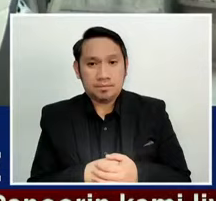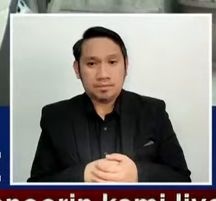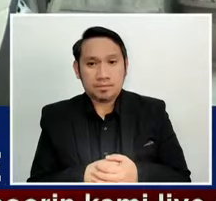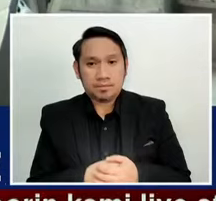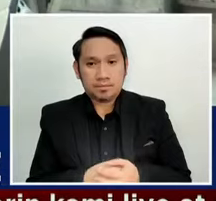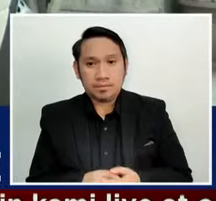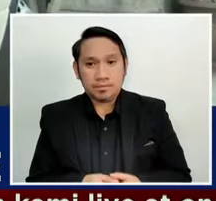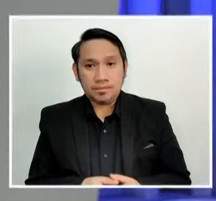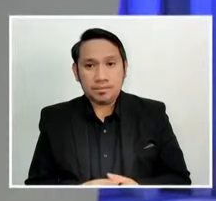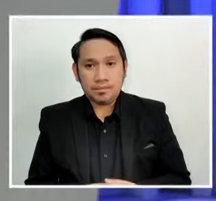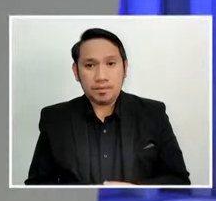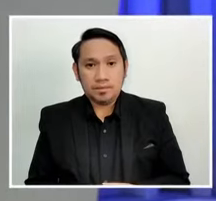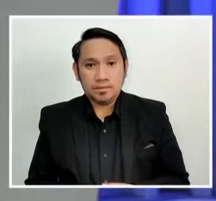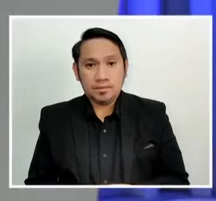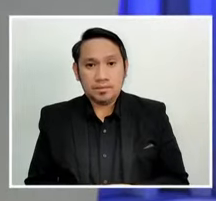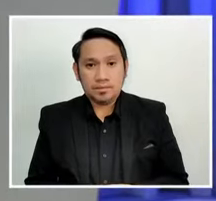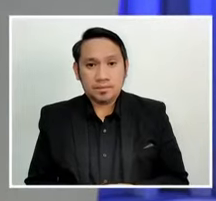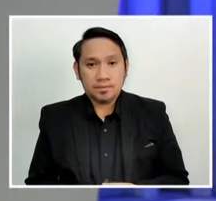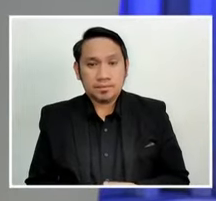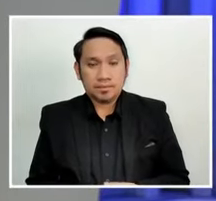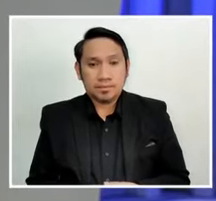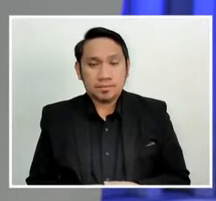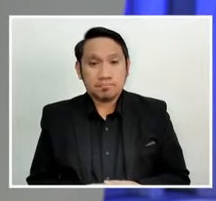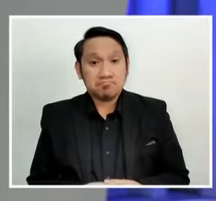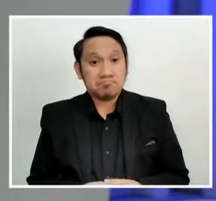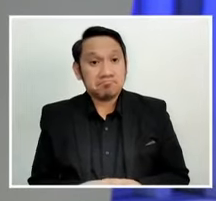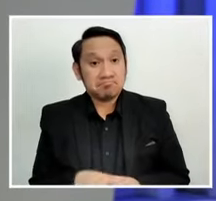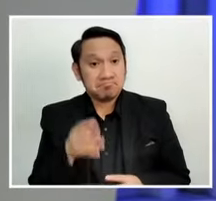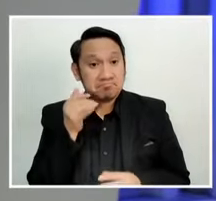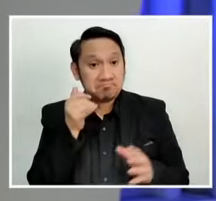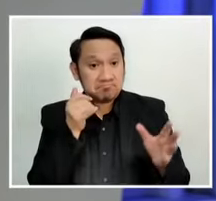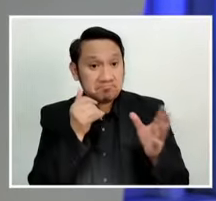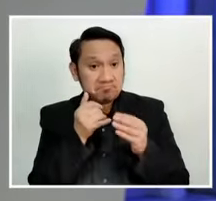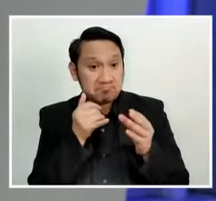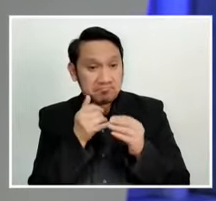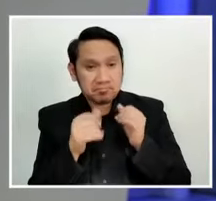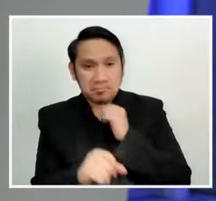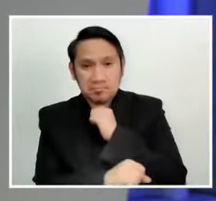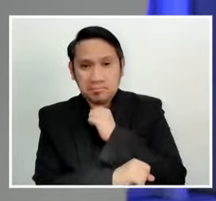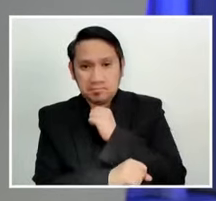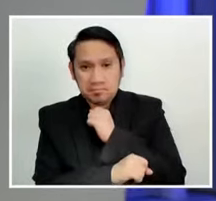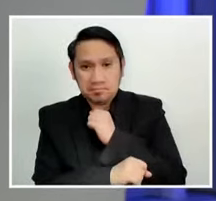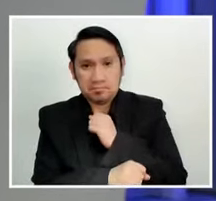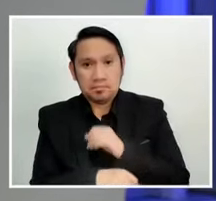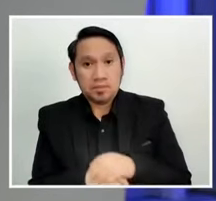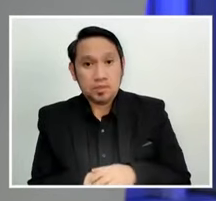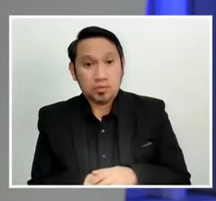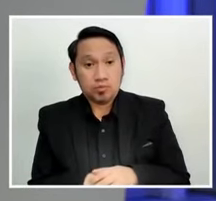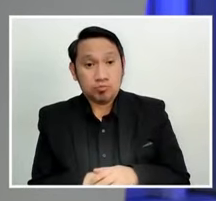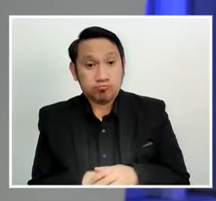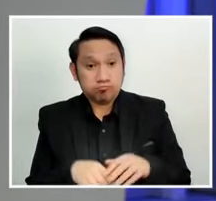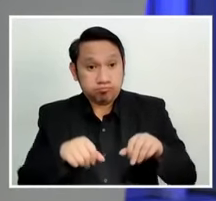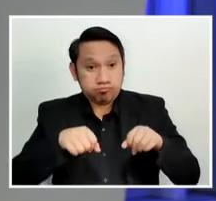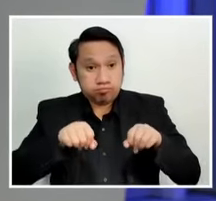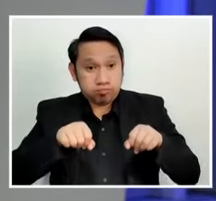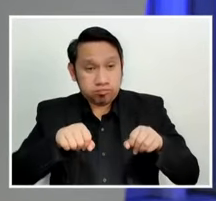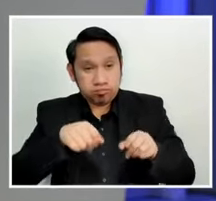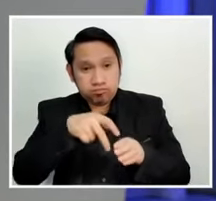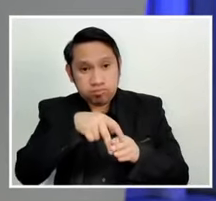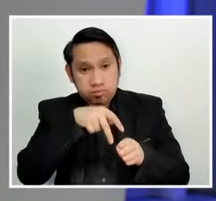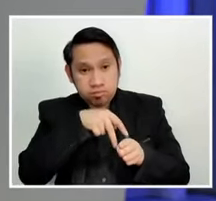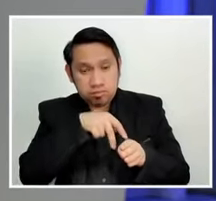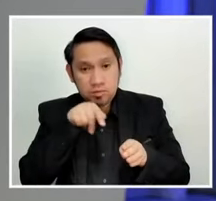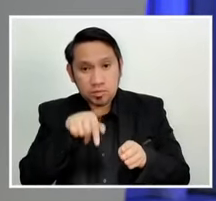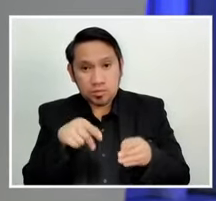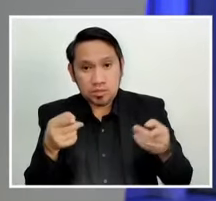News. Sa poll sa CCTV ang pang-hold up ng riding in tandem sa tapat ng isang barangay hall sa Santa Cruz,